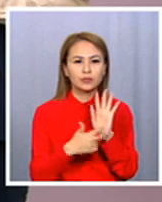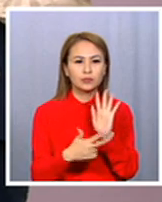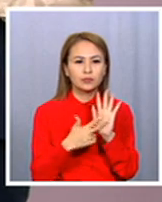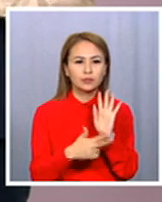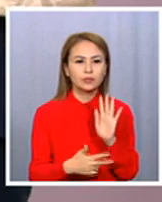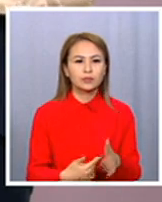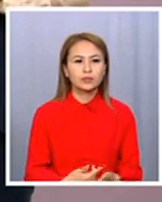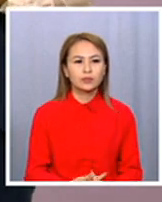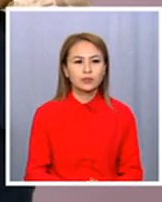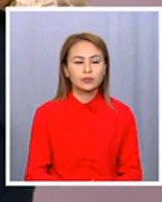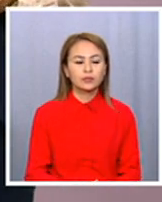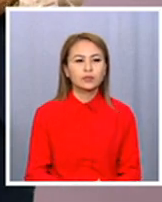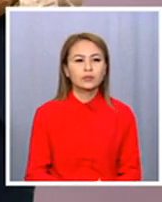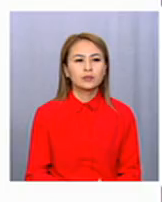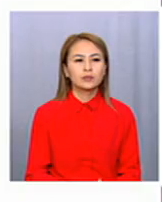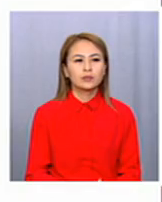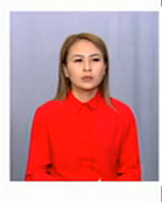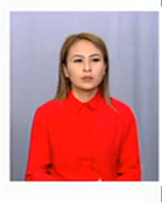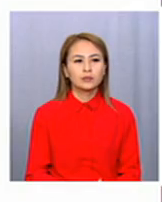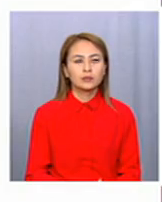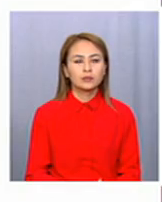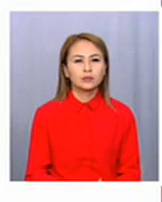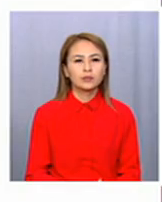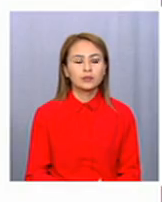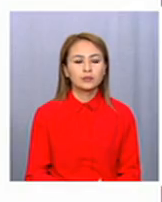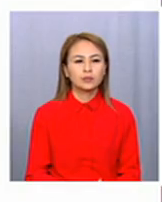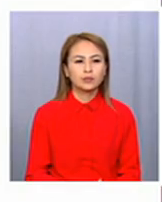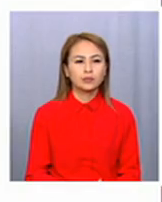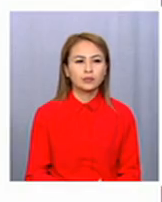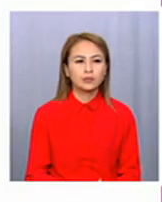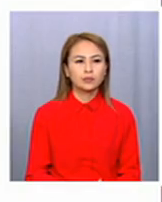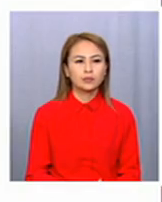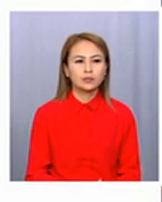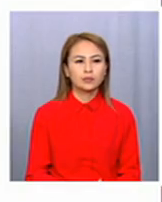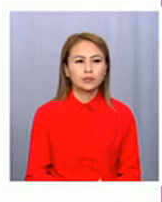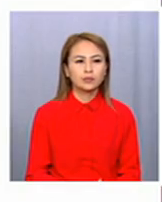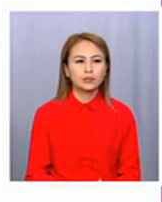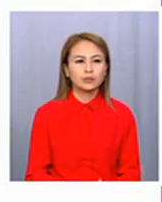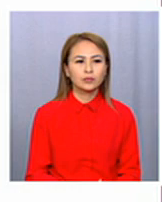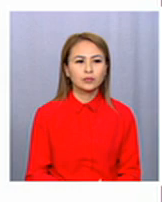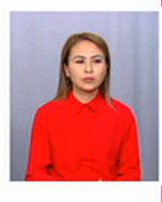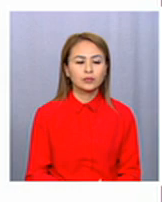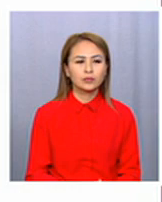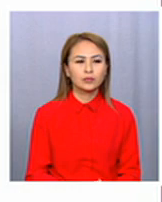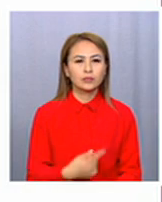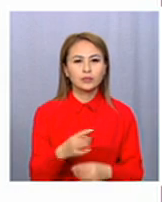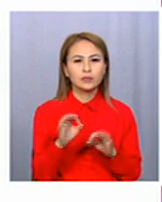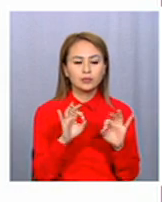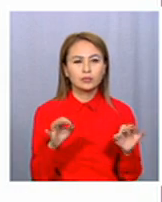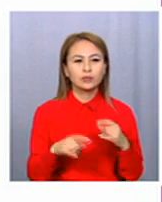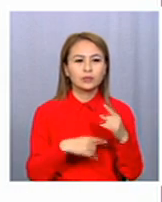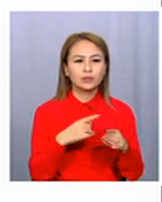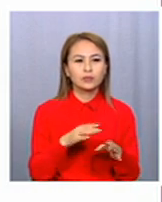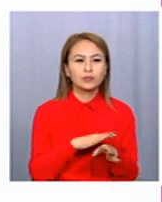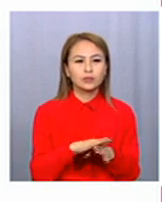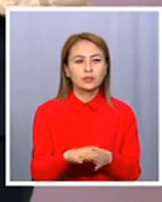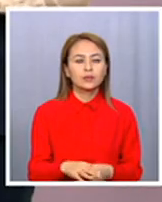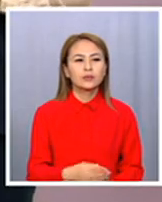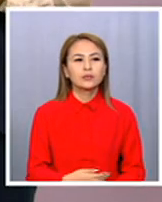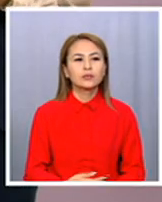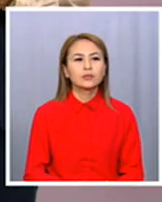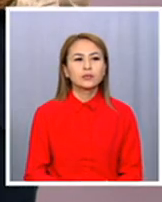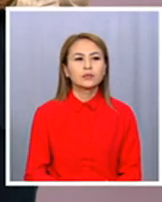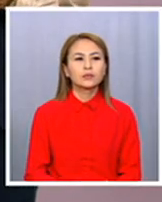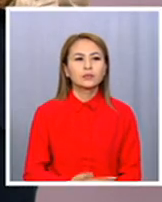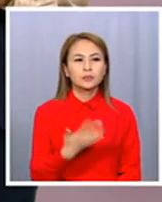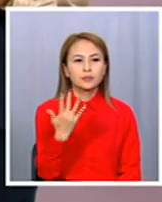жылдам әрі тиімді, мәні 80-ге тең. Жарайсындар балалар, сендер де дұрыс орындадыңдар деп ойлаймын.